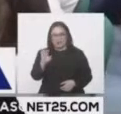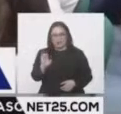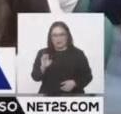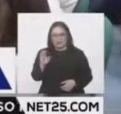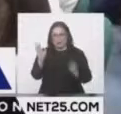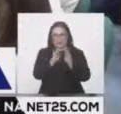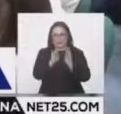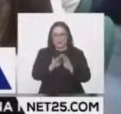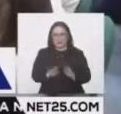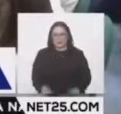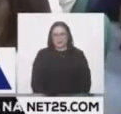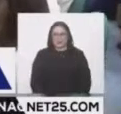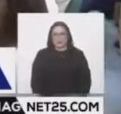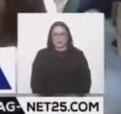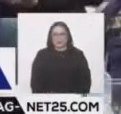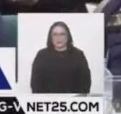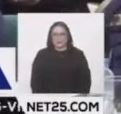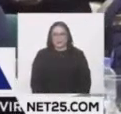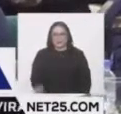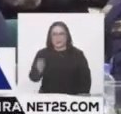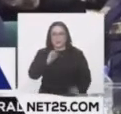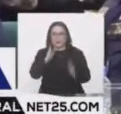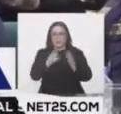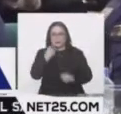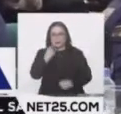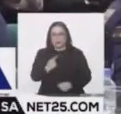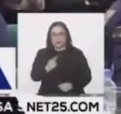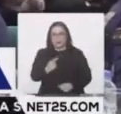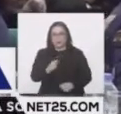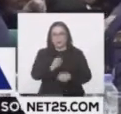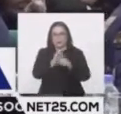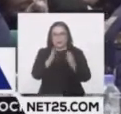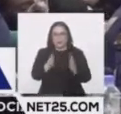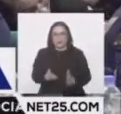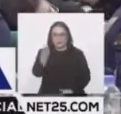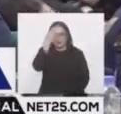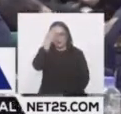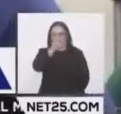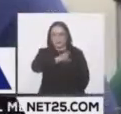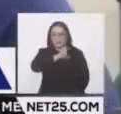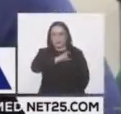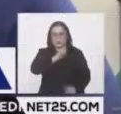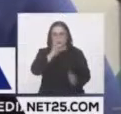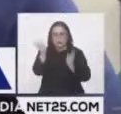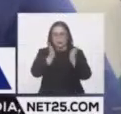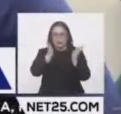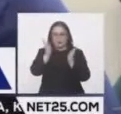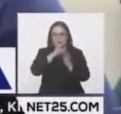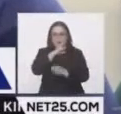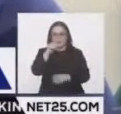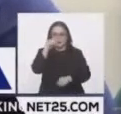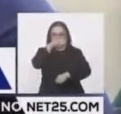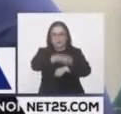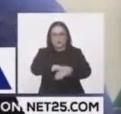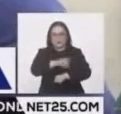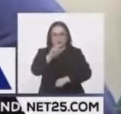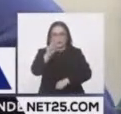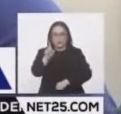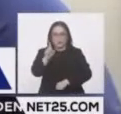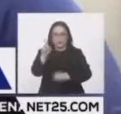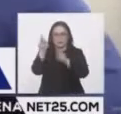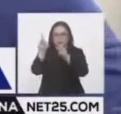Bieber tinutukoy ng senador ay mga tauhan ng Pandi Bulacan PNP na nagsilbi at umaresto sa isang